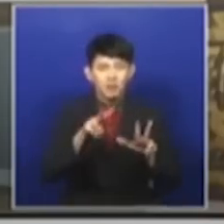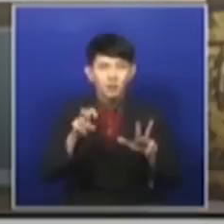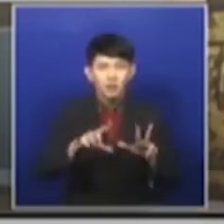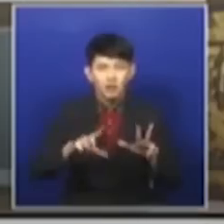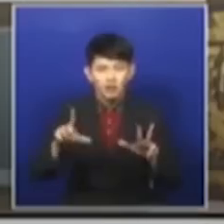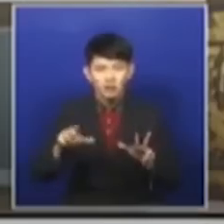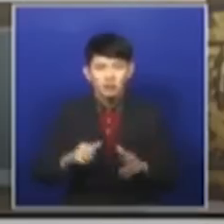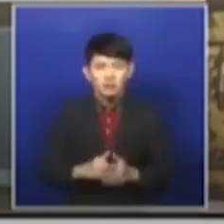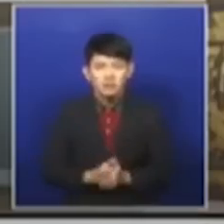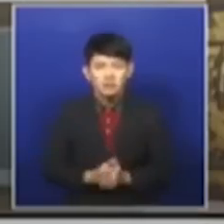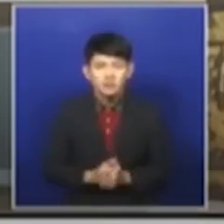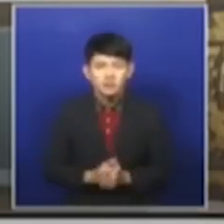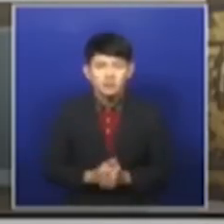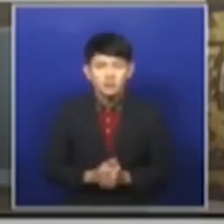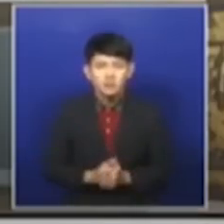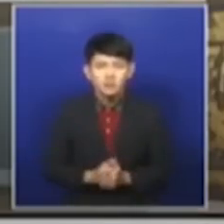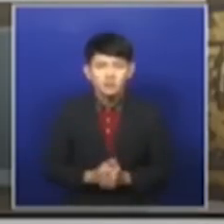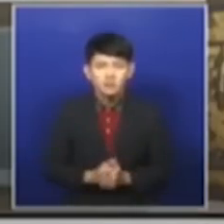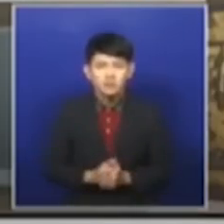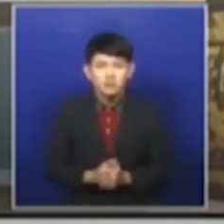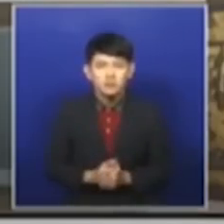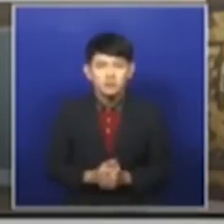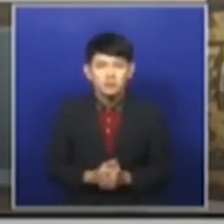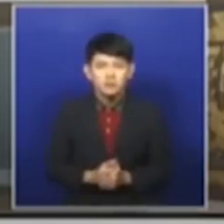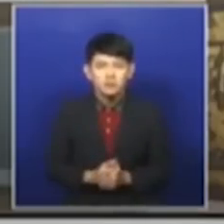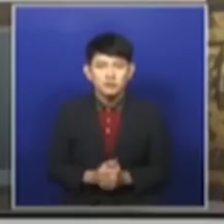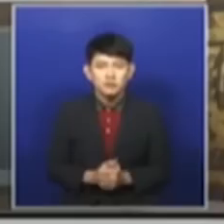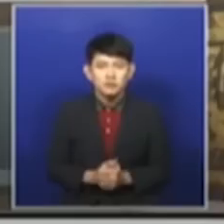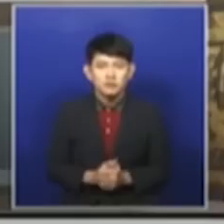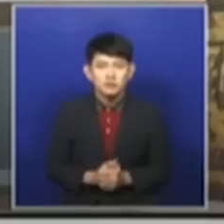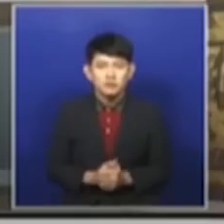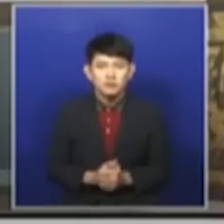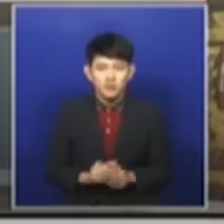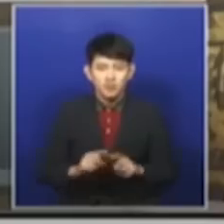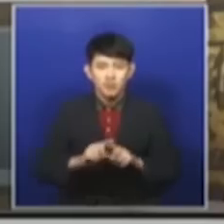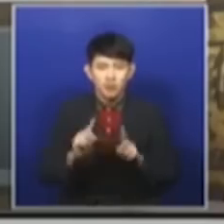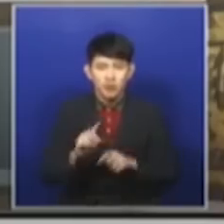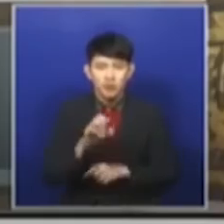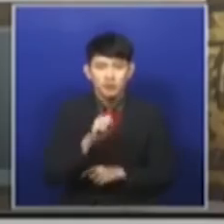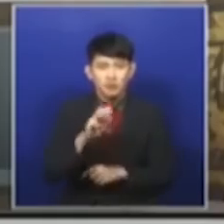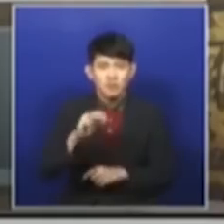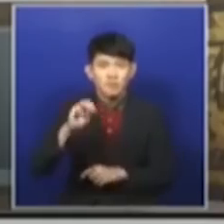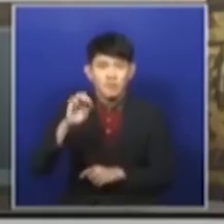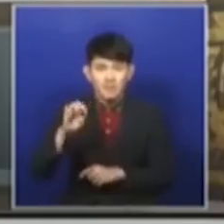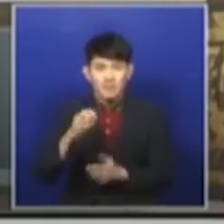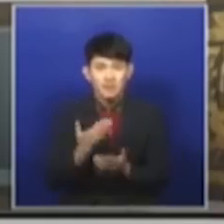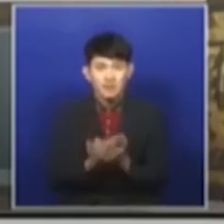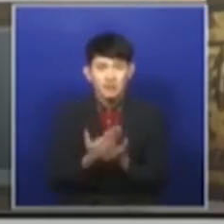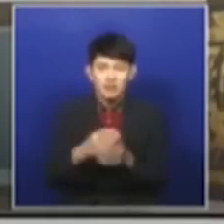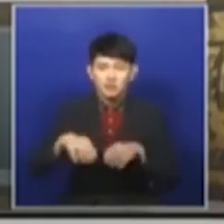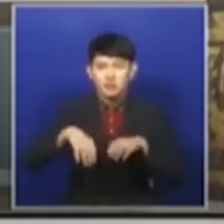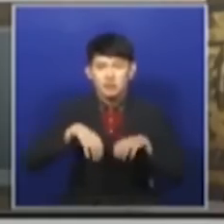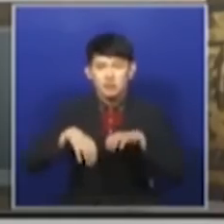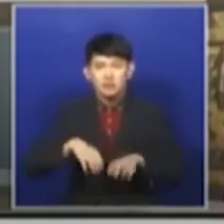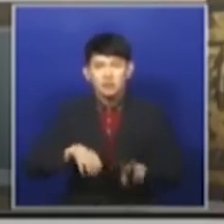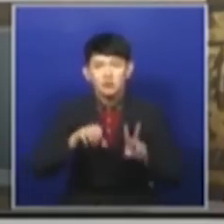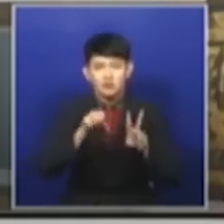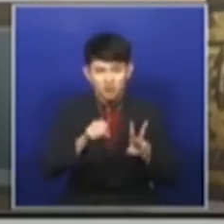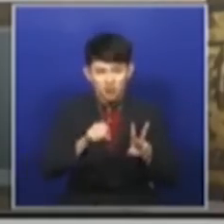3,200 ล้านบาทหรือในขณะที่ SME ได้รับการจัดสรรเพียง